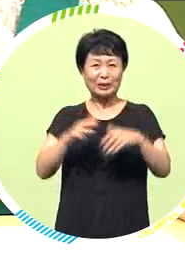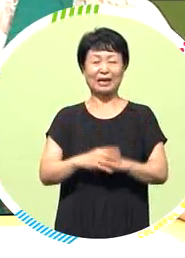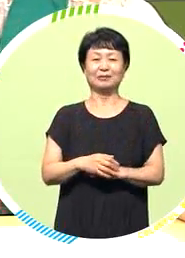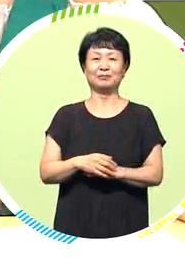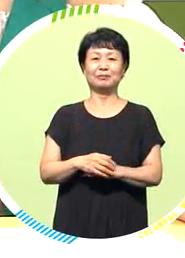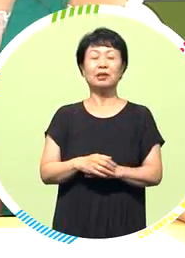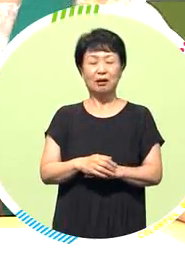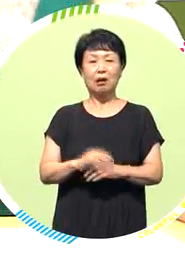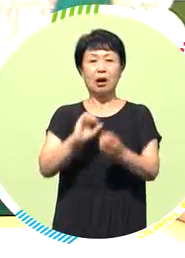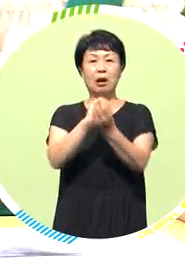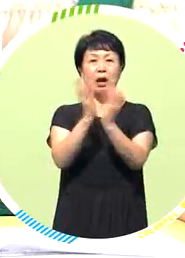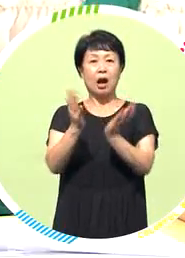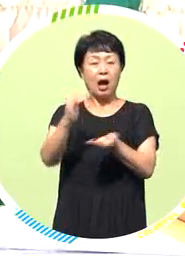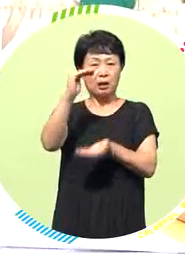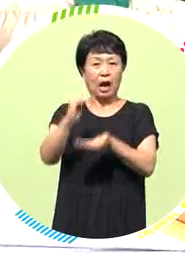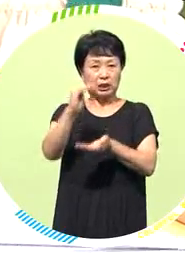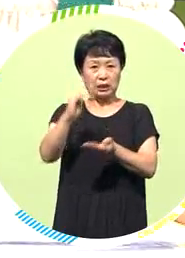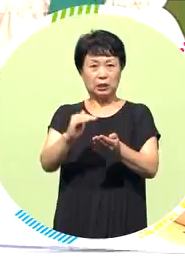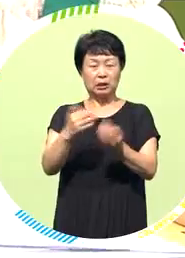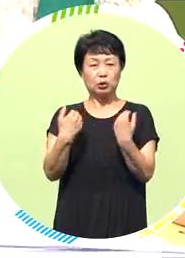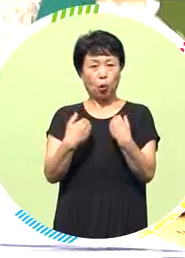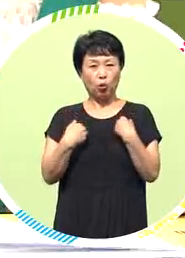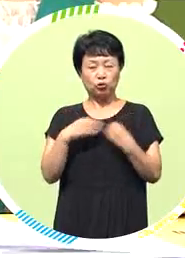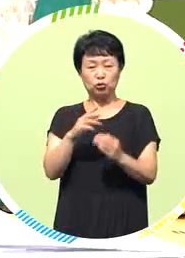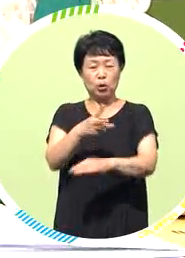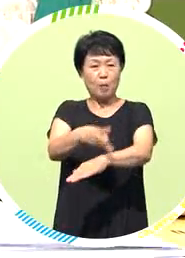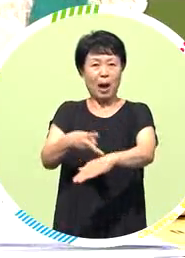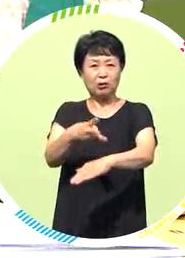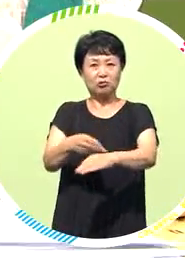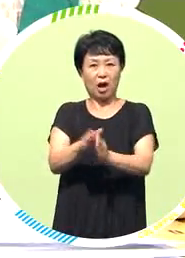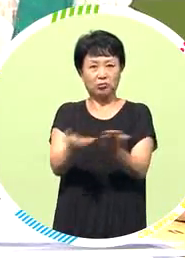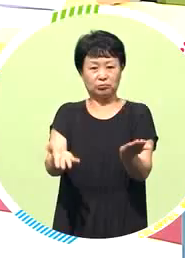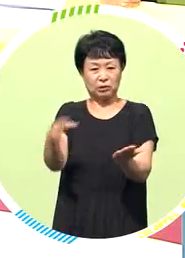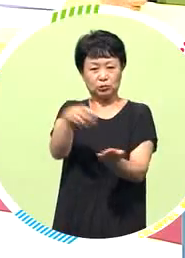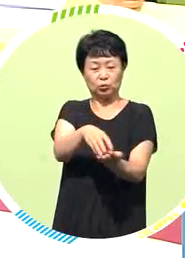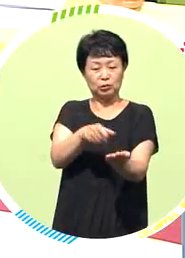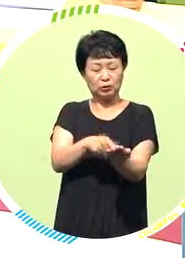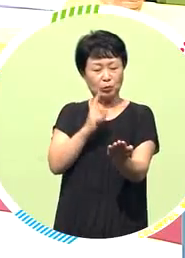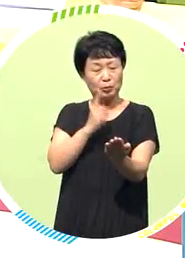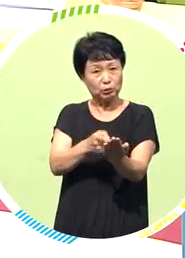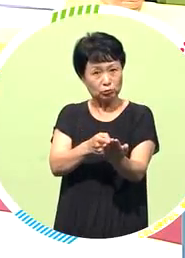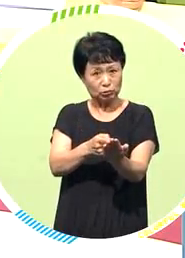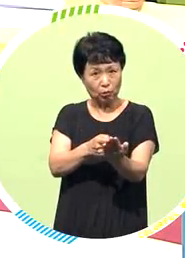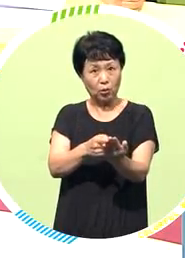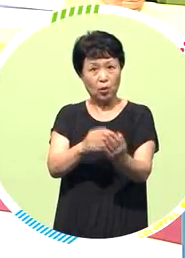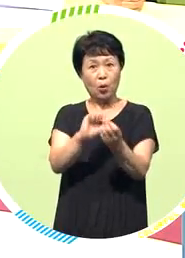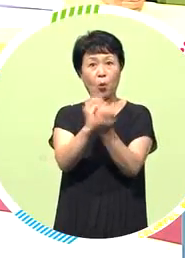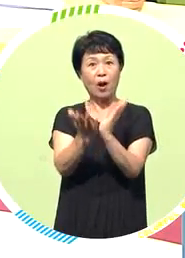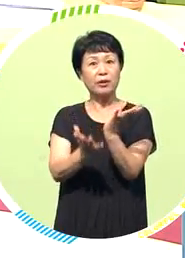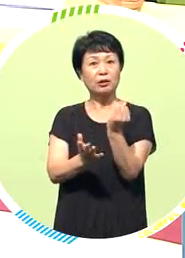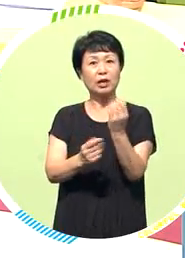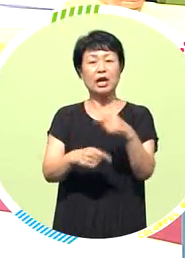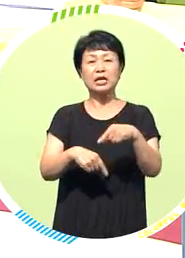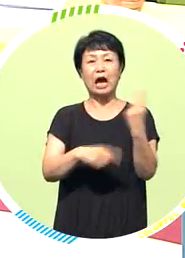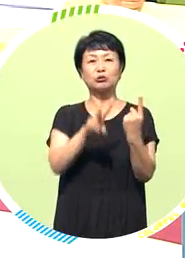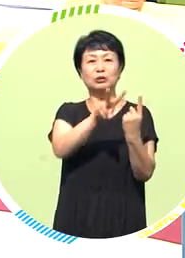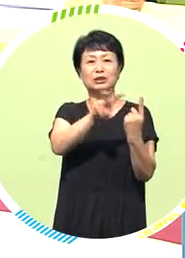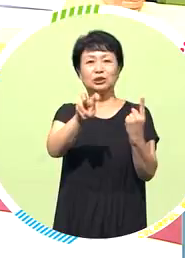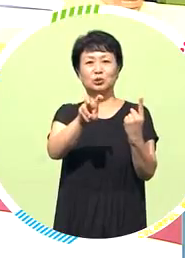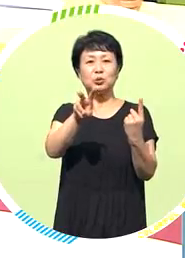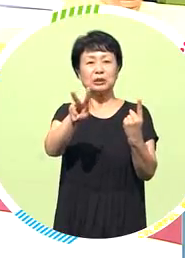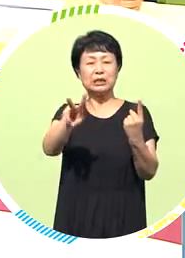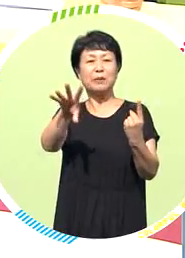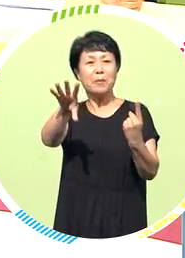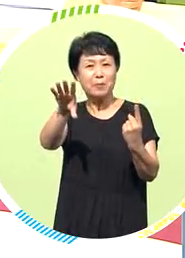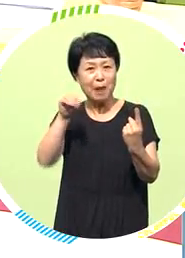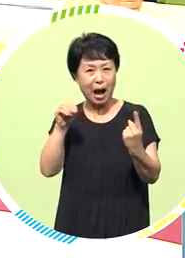供給マニュアルというものがございまして、そちらによりますとですね、なんと概算で122万本の切